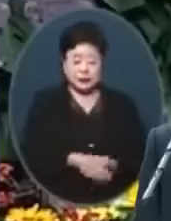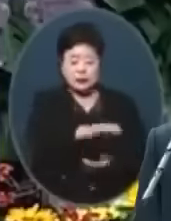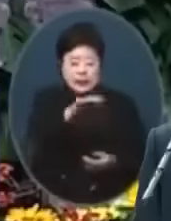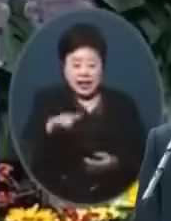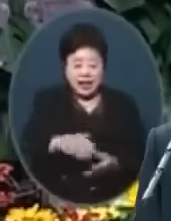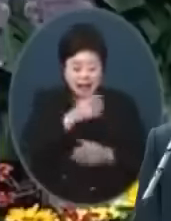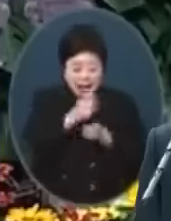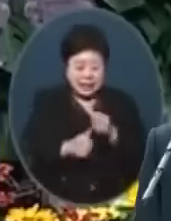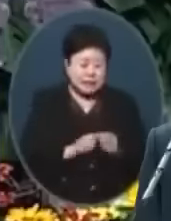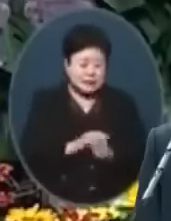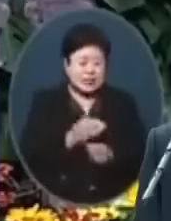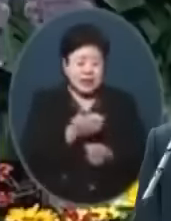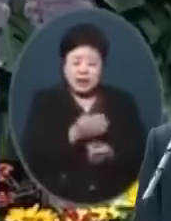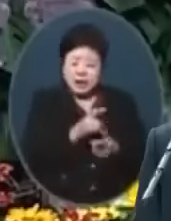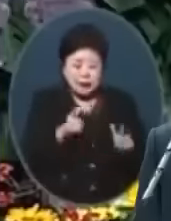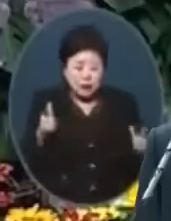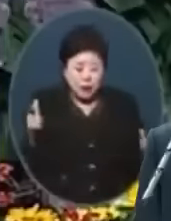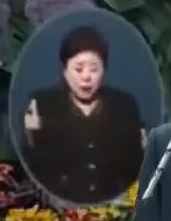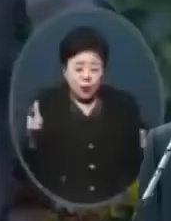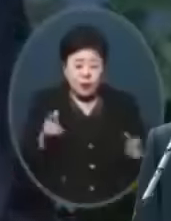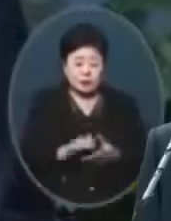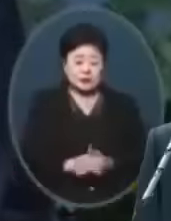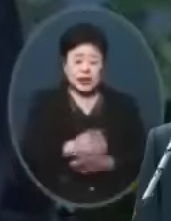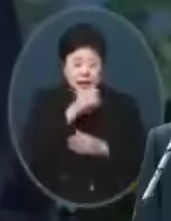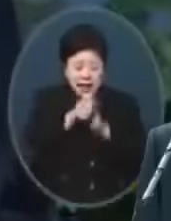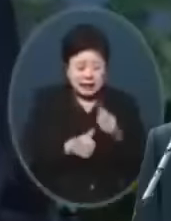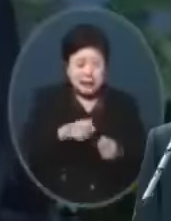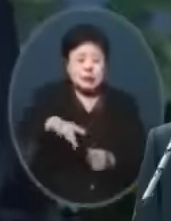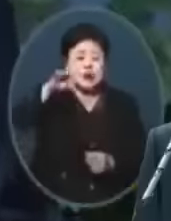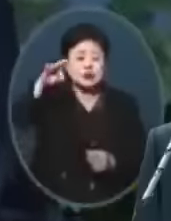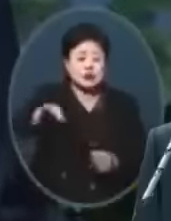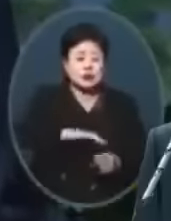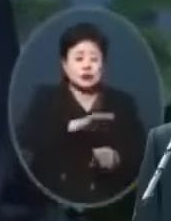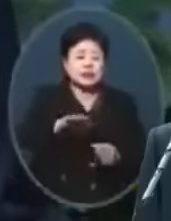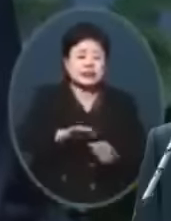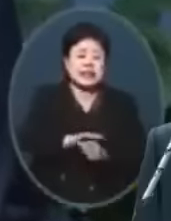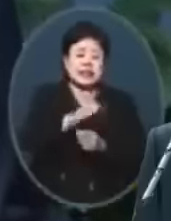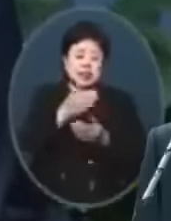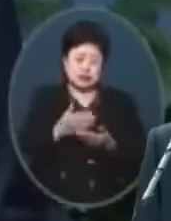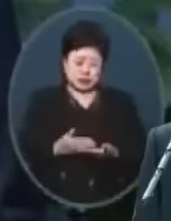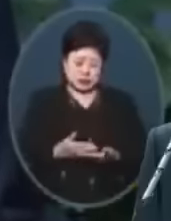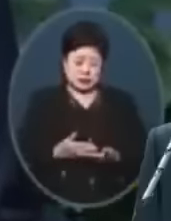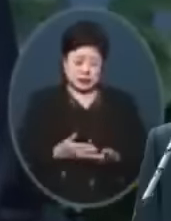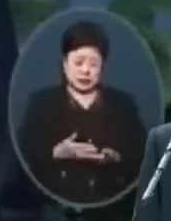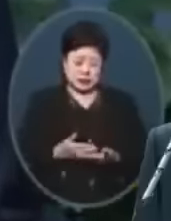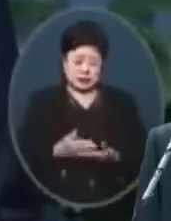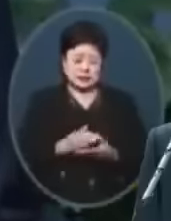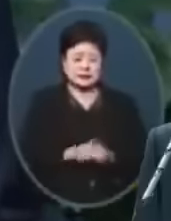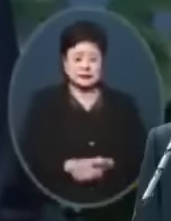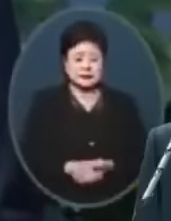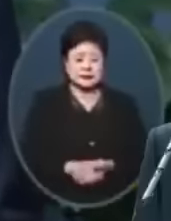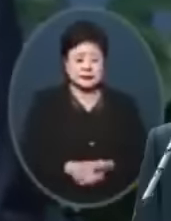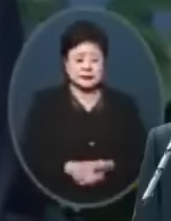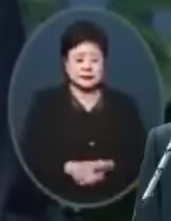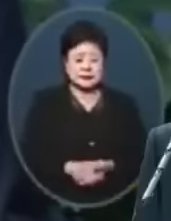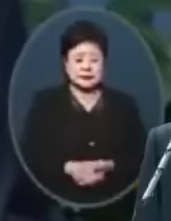우리가 하나님을 사랑하는 것 없습니다. 하나님이 우리를 사랑했지. 우리가 언제 하나님을 사랑했습니까?